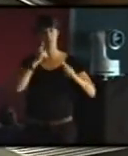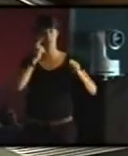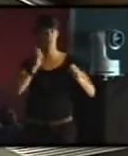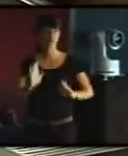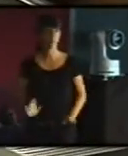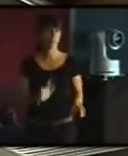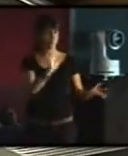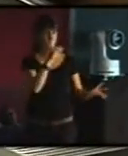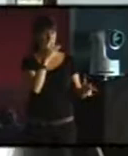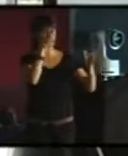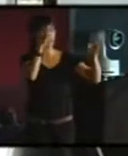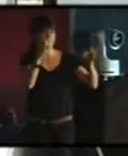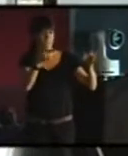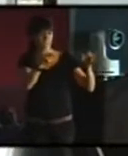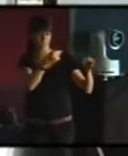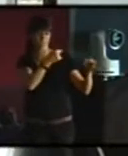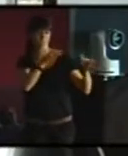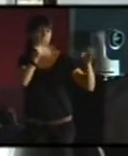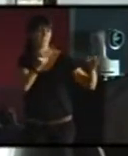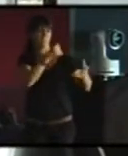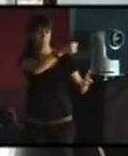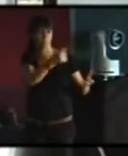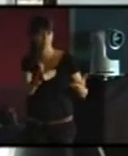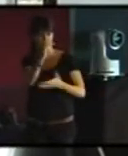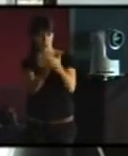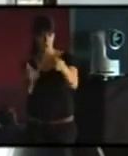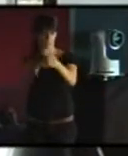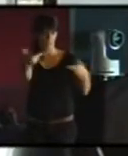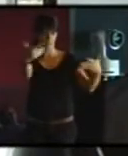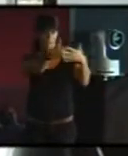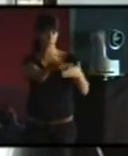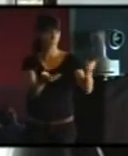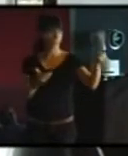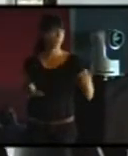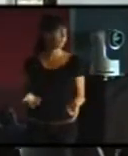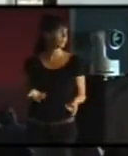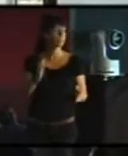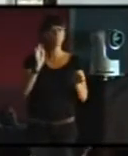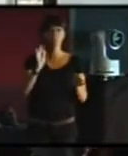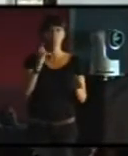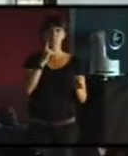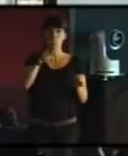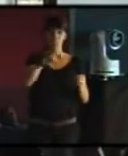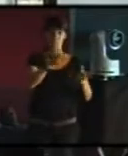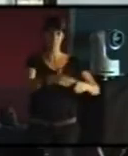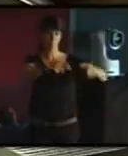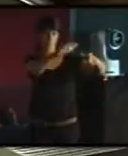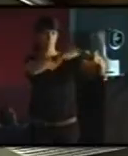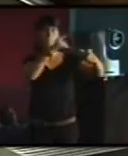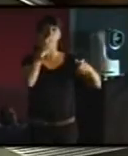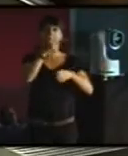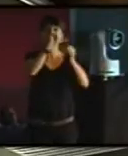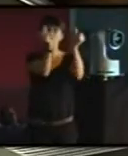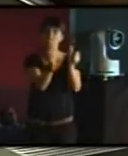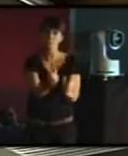patrimoine, non ? Oui, bien sûr, patrimonial qui est oui, l'intérieur, bien sûr, le sens, la vocation du bâtiment, mais pas nécessairement la forme inventée.